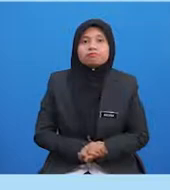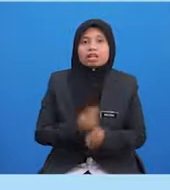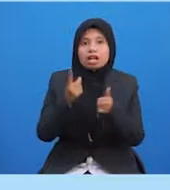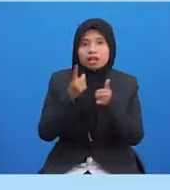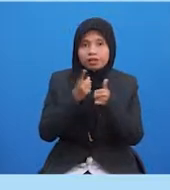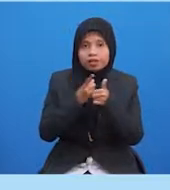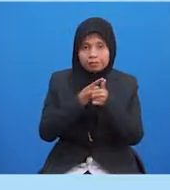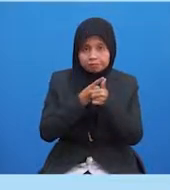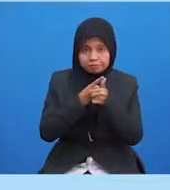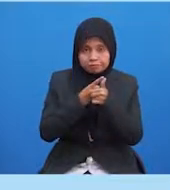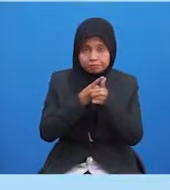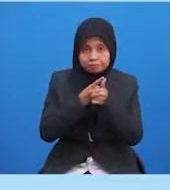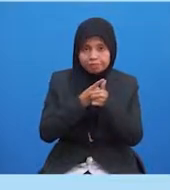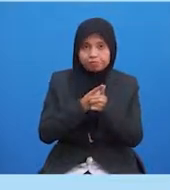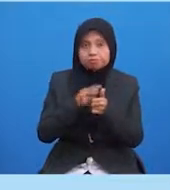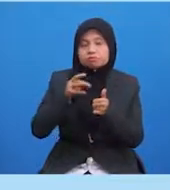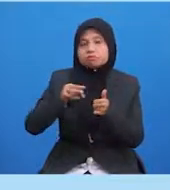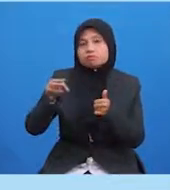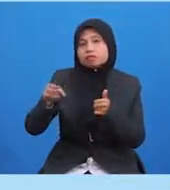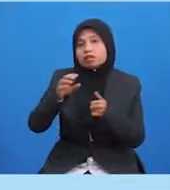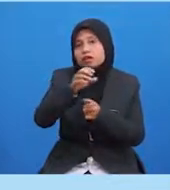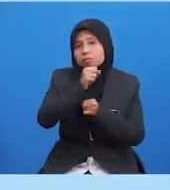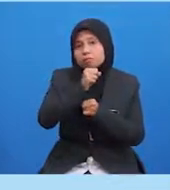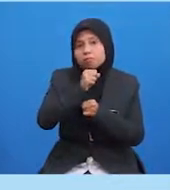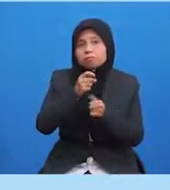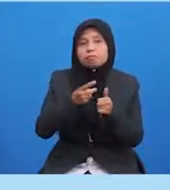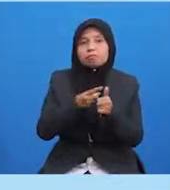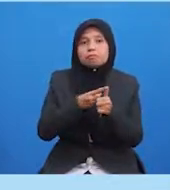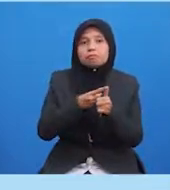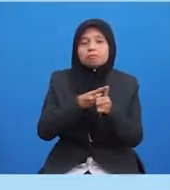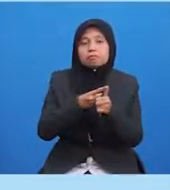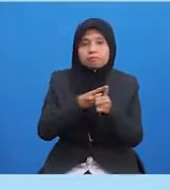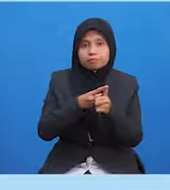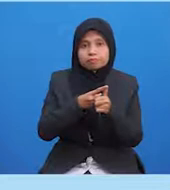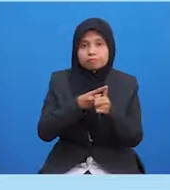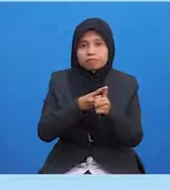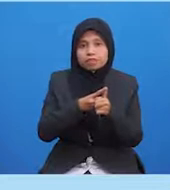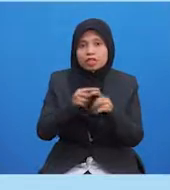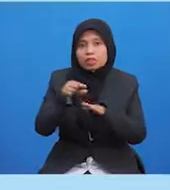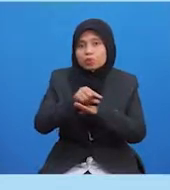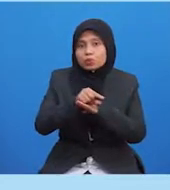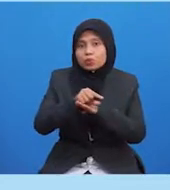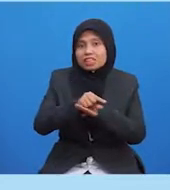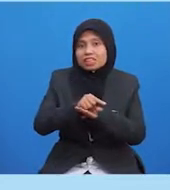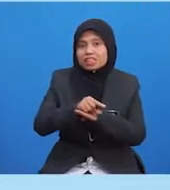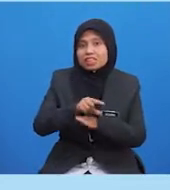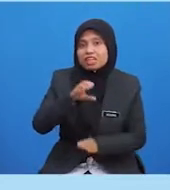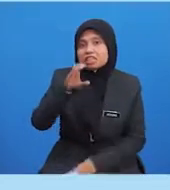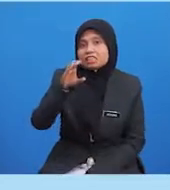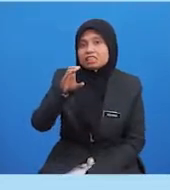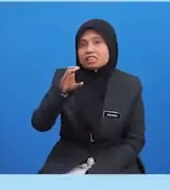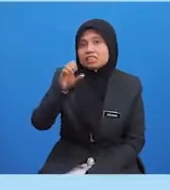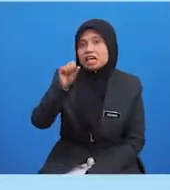Pada akhir episod ini, murid-murid dapat pertama, menggunakan Cascading Style